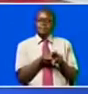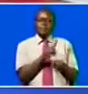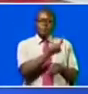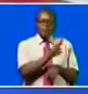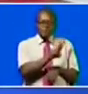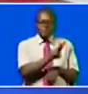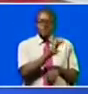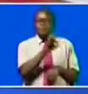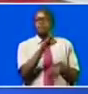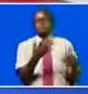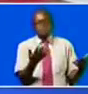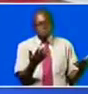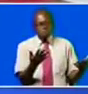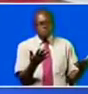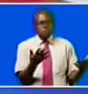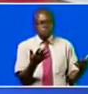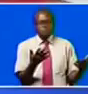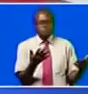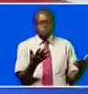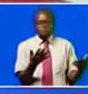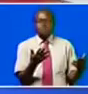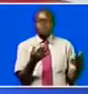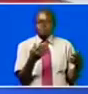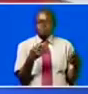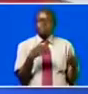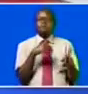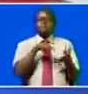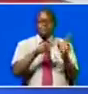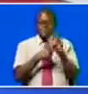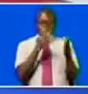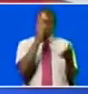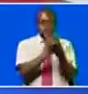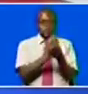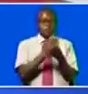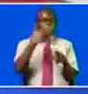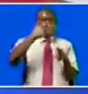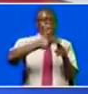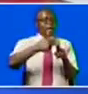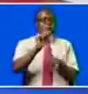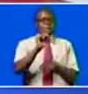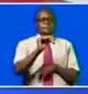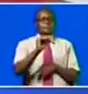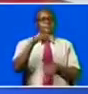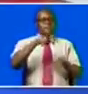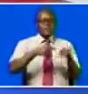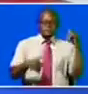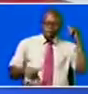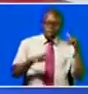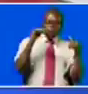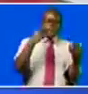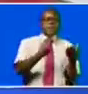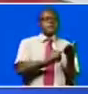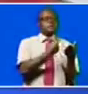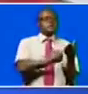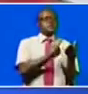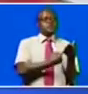Maria Zain, Maria Safaricom kwa utani. Ilhali si Maria, upokee umsikie ni mzungu, upate ugonjwa